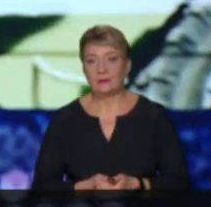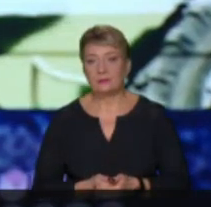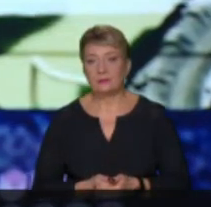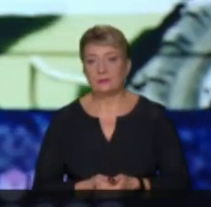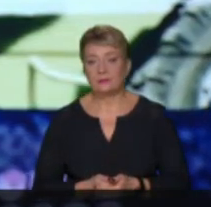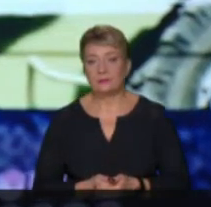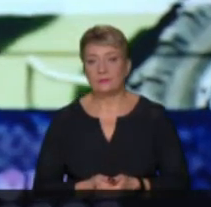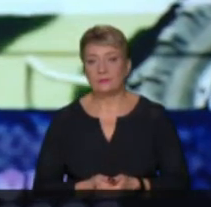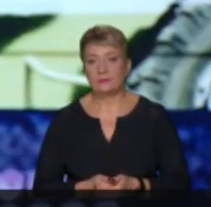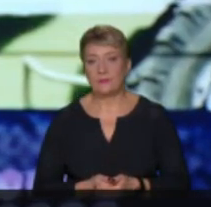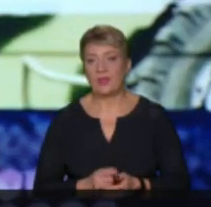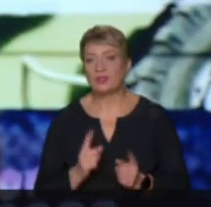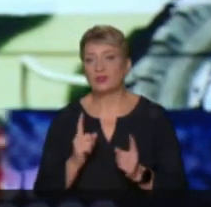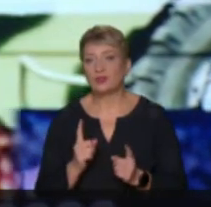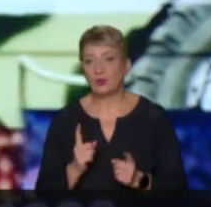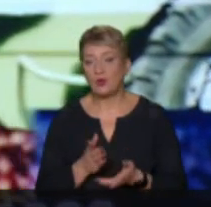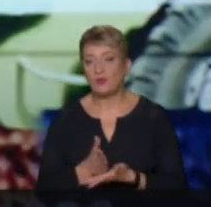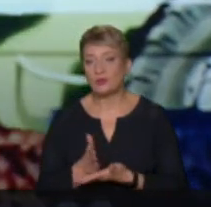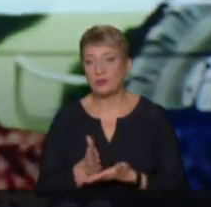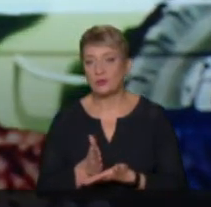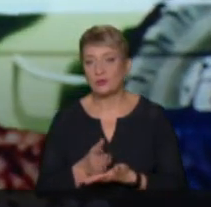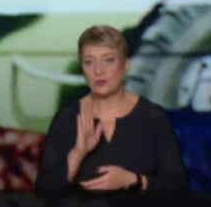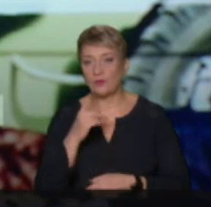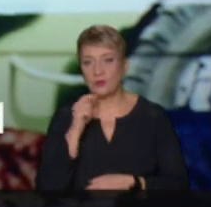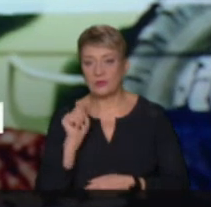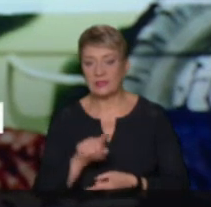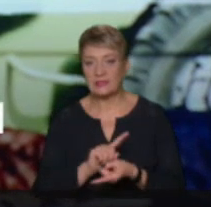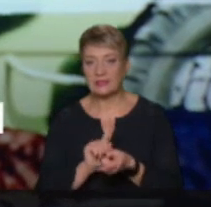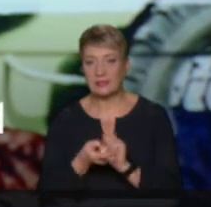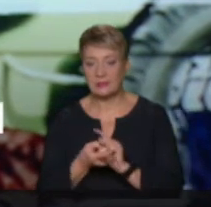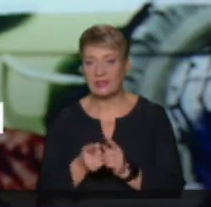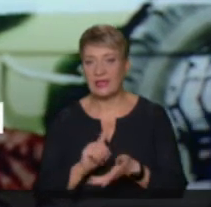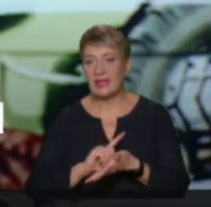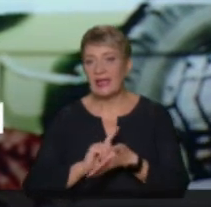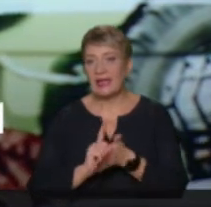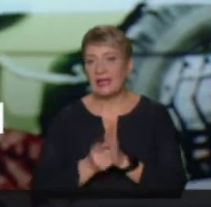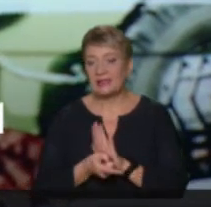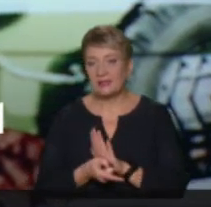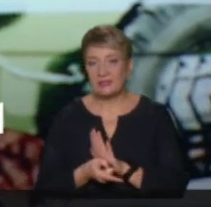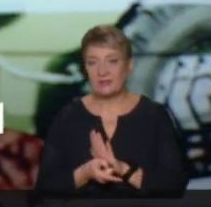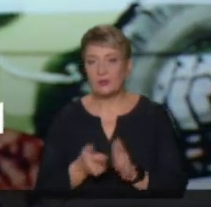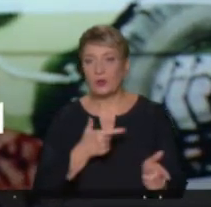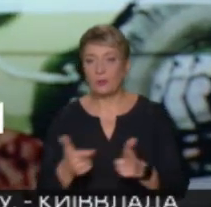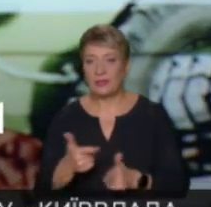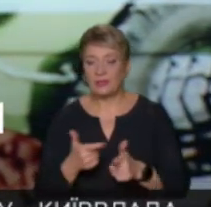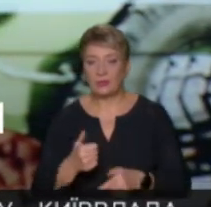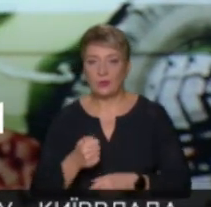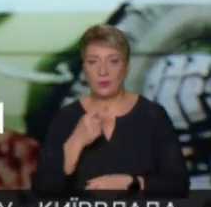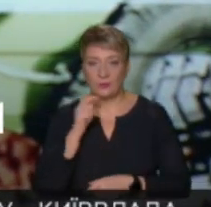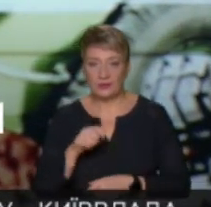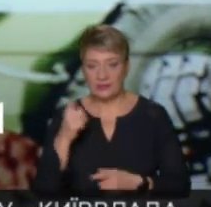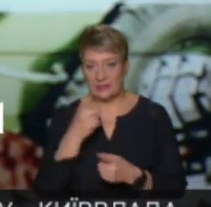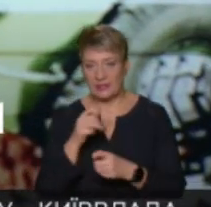Строкову службу в Україні замінять інтенсивною військовою підготовкою громадян призовного віку. Про це заявив міністр оборони